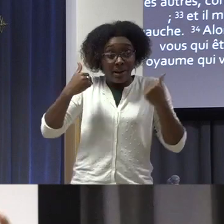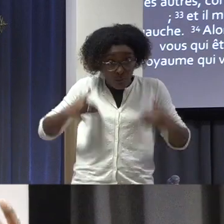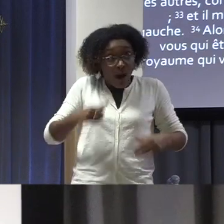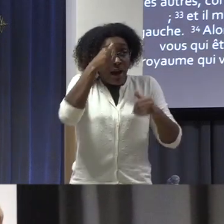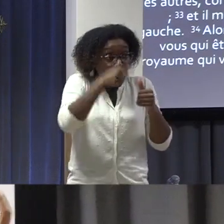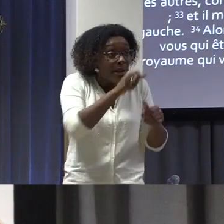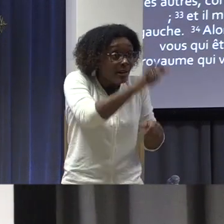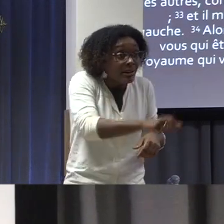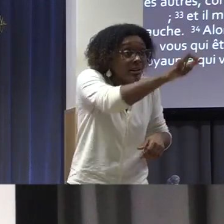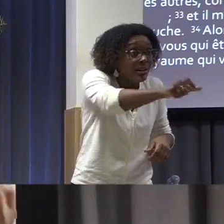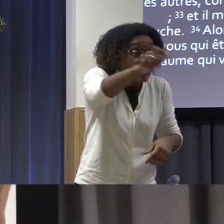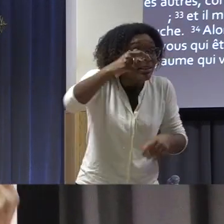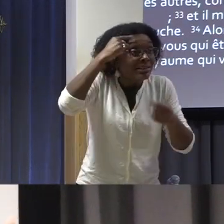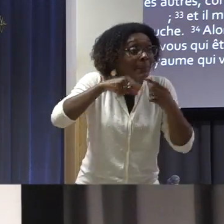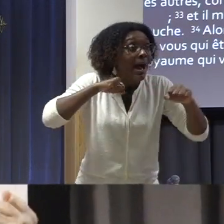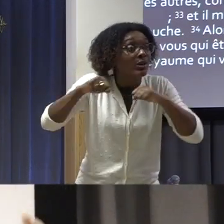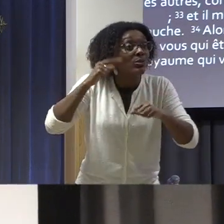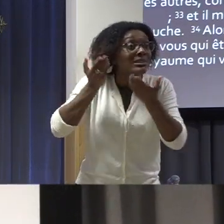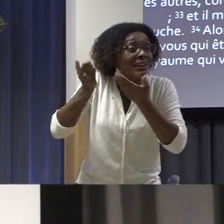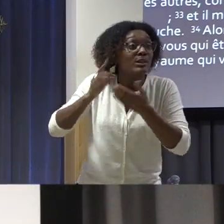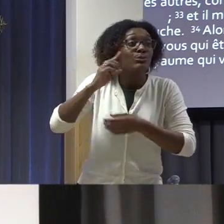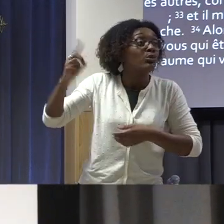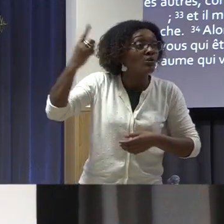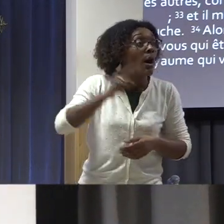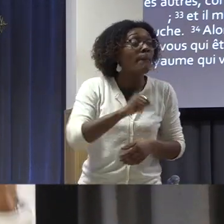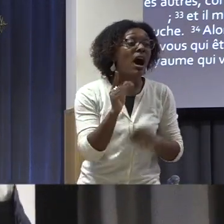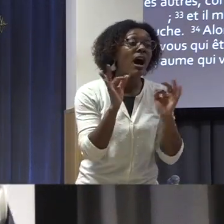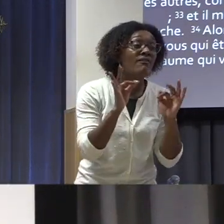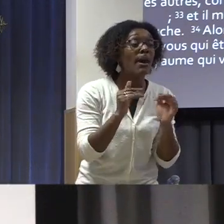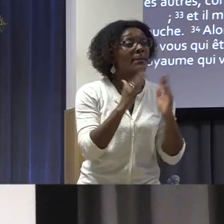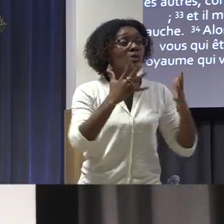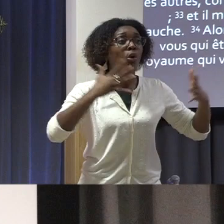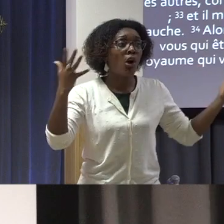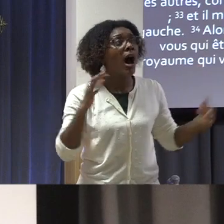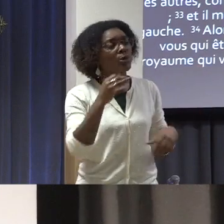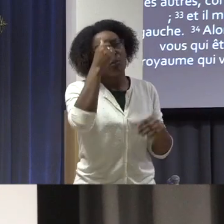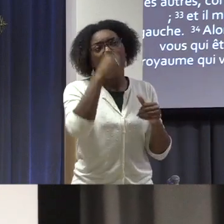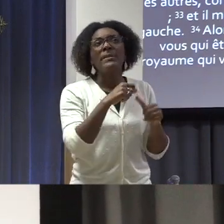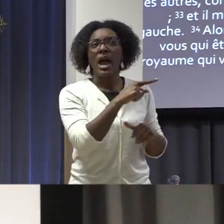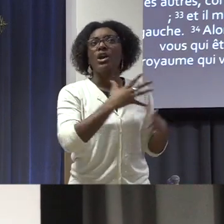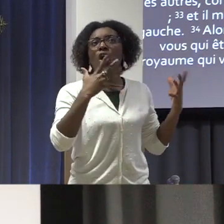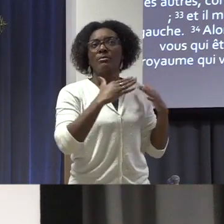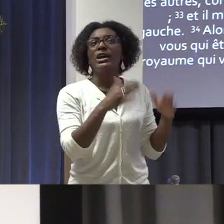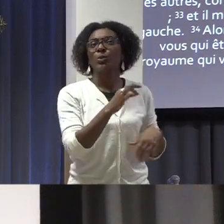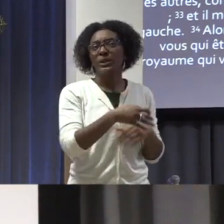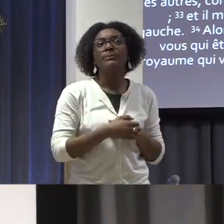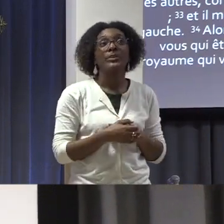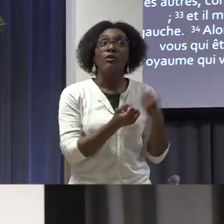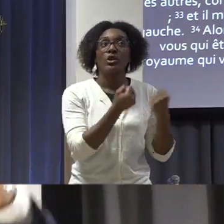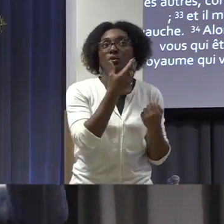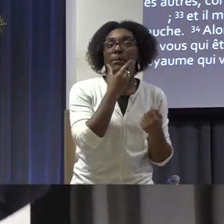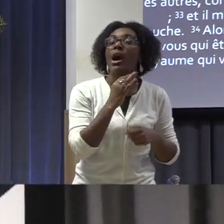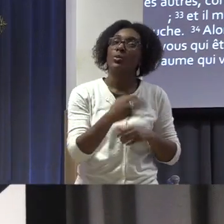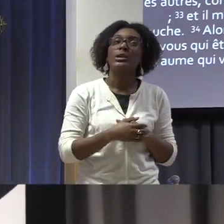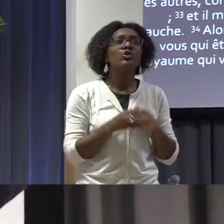façon le monde et son système sont appelés à disparaître pousse les gens quand tu pars de toit se dire